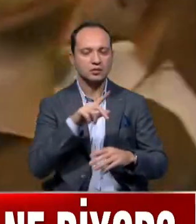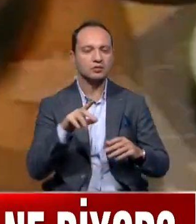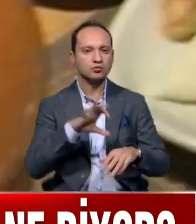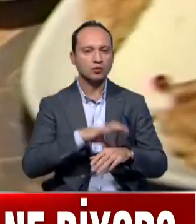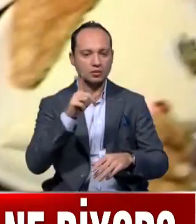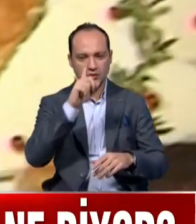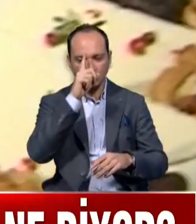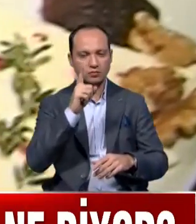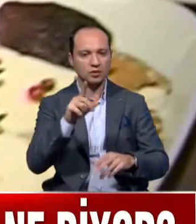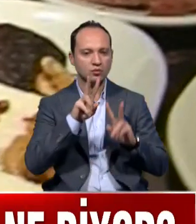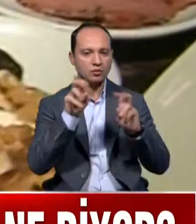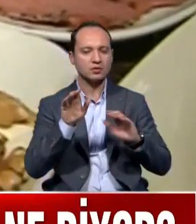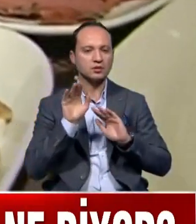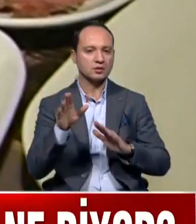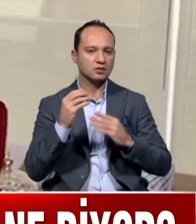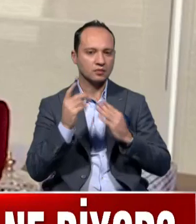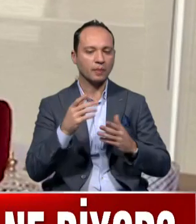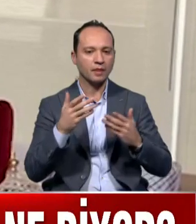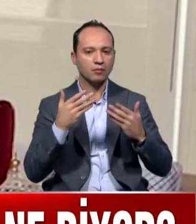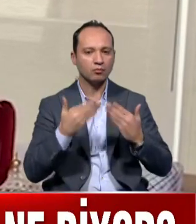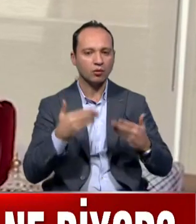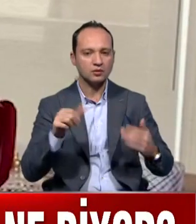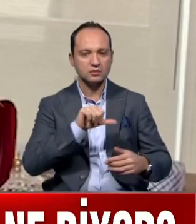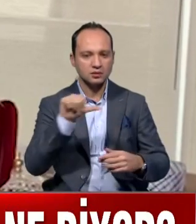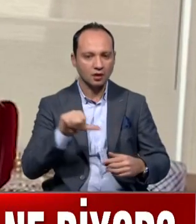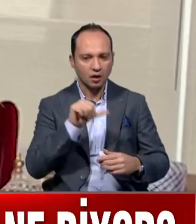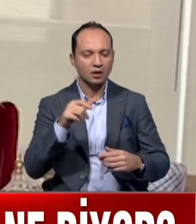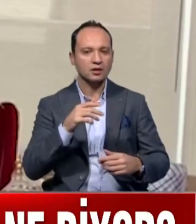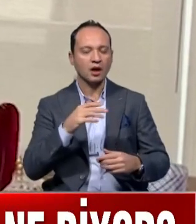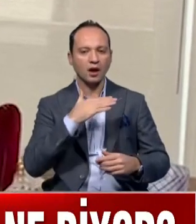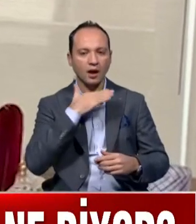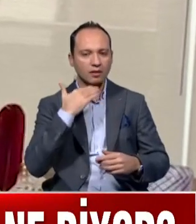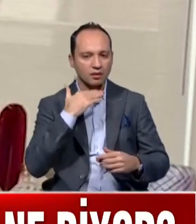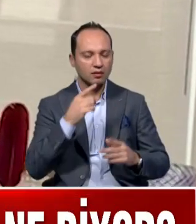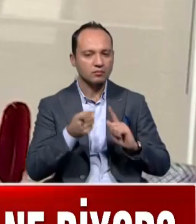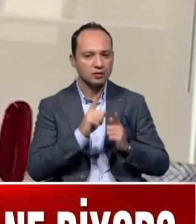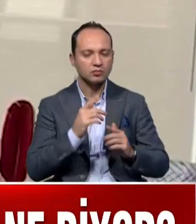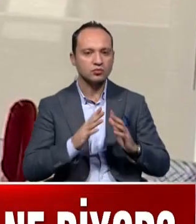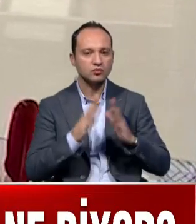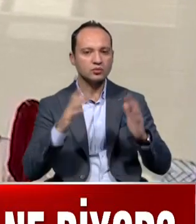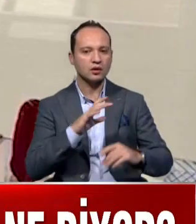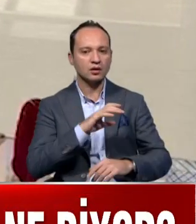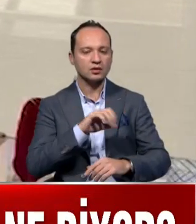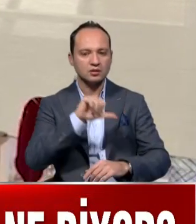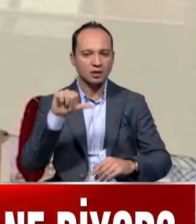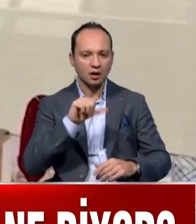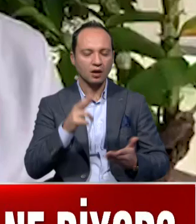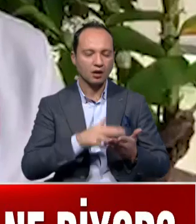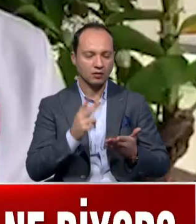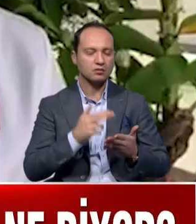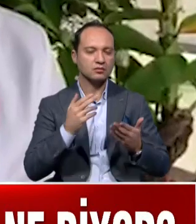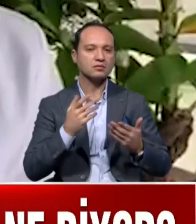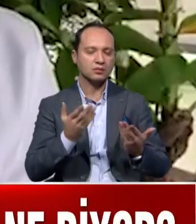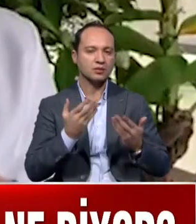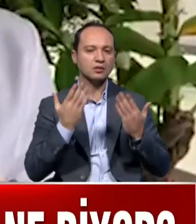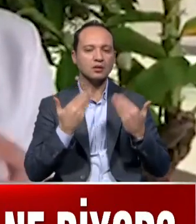Öz'e sadece bir konuda destek verdi. Bol yağlı, işlenmiş etlerden oluşan yüksek karbonhidratlı kahvaltıyı tabii ki